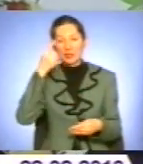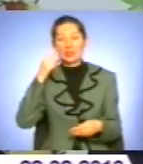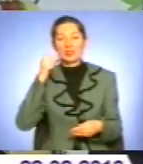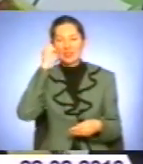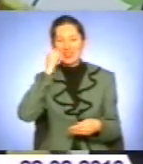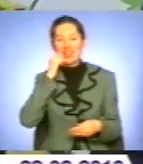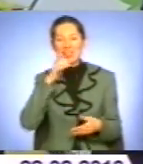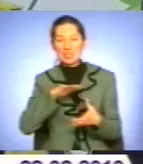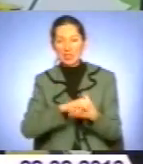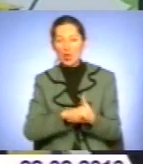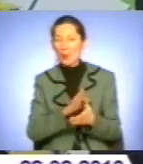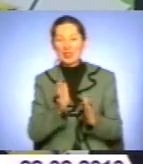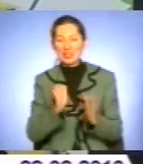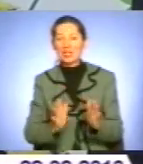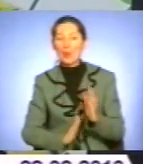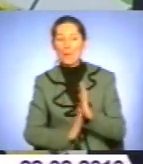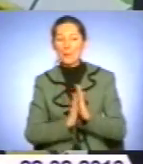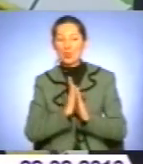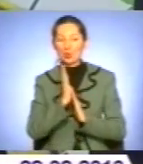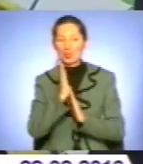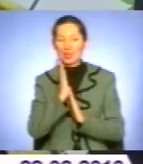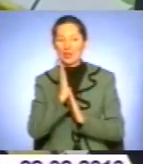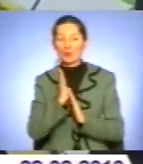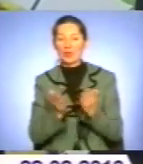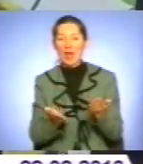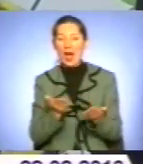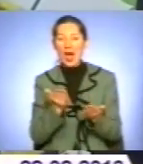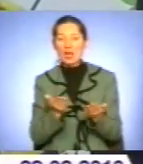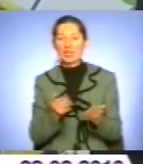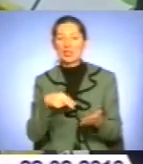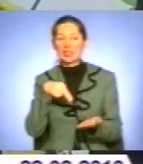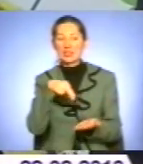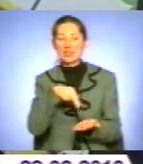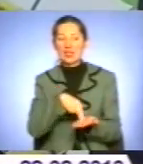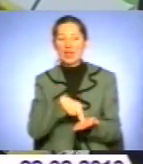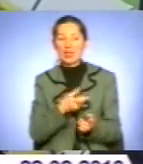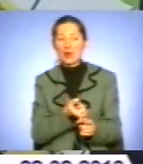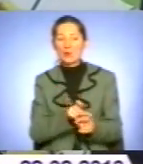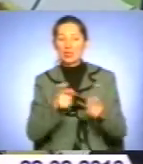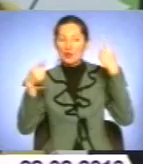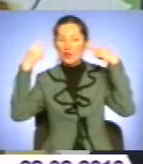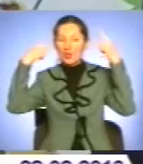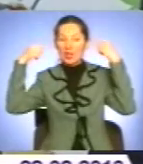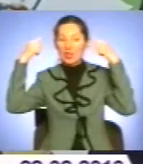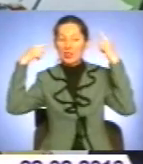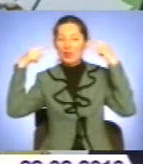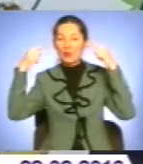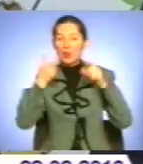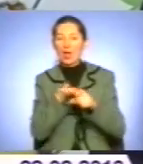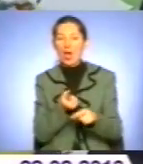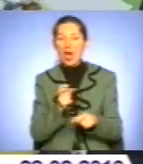тільки підросли, але стали більш винахідливими,